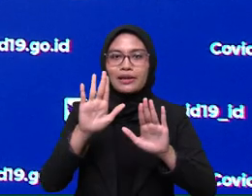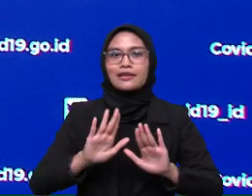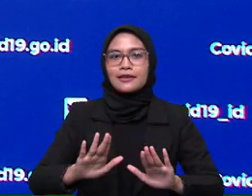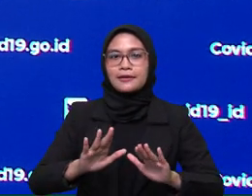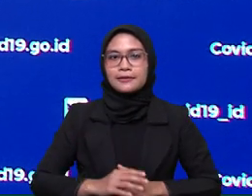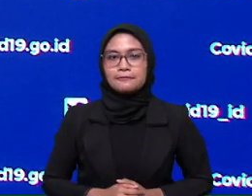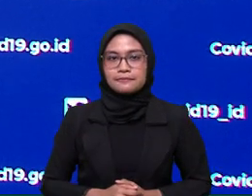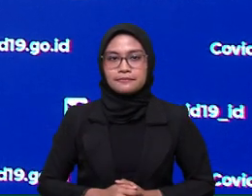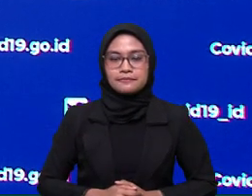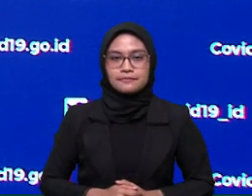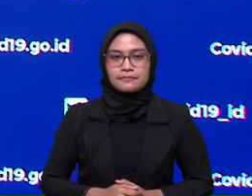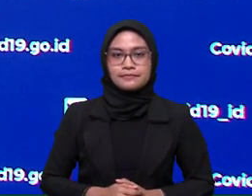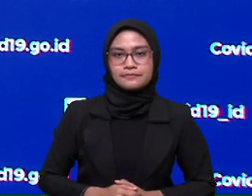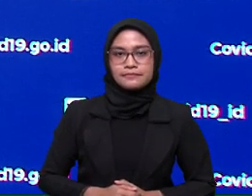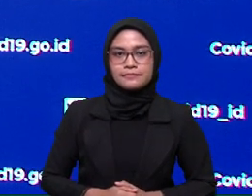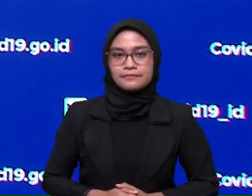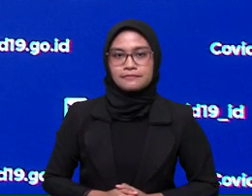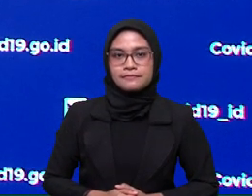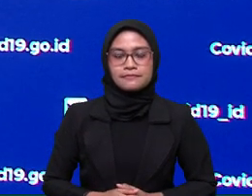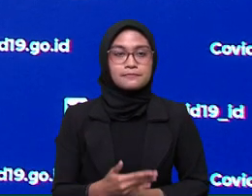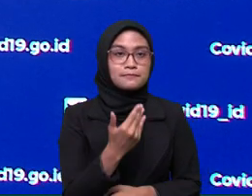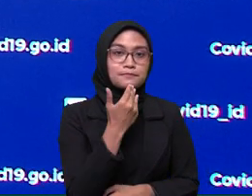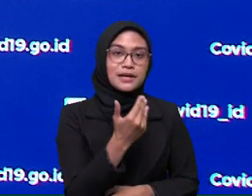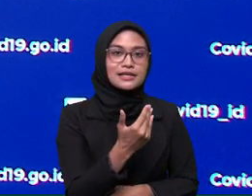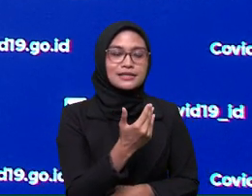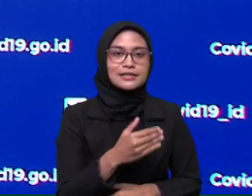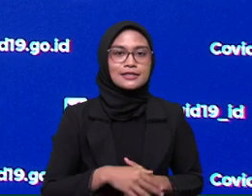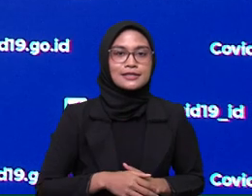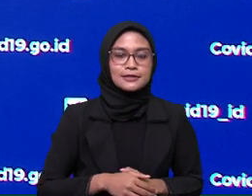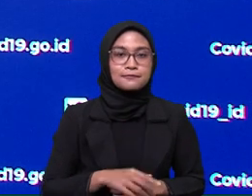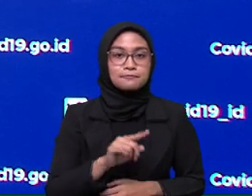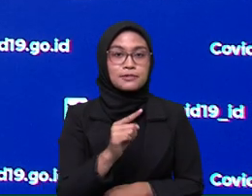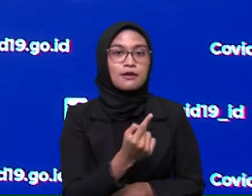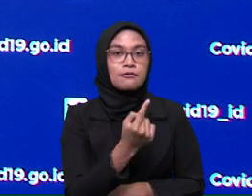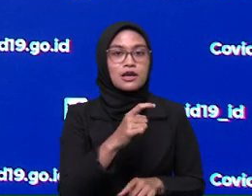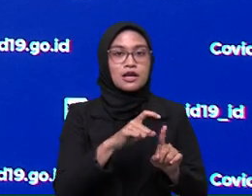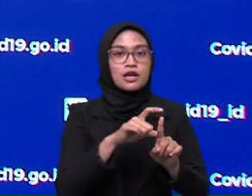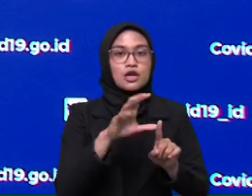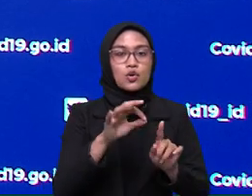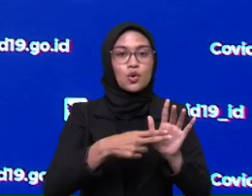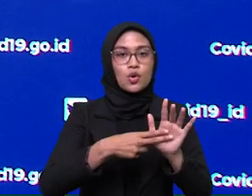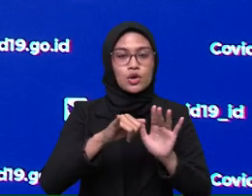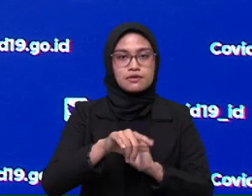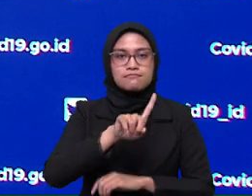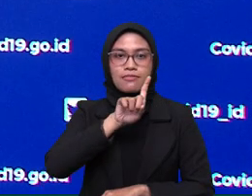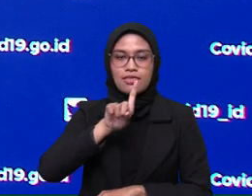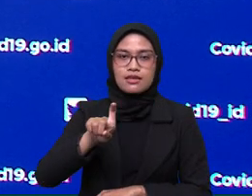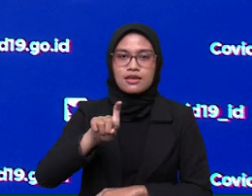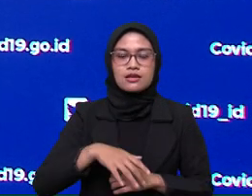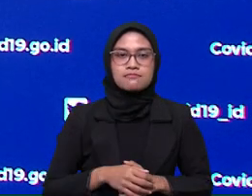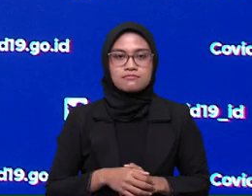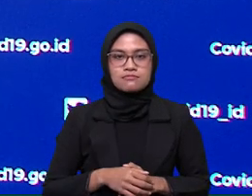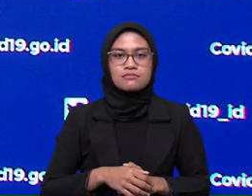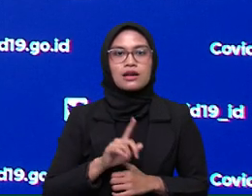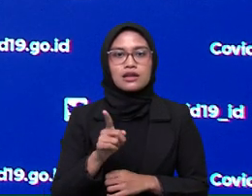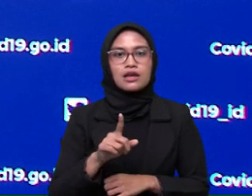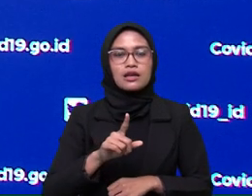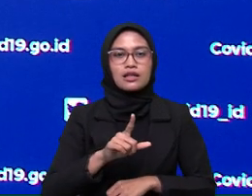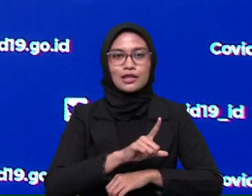kasih terima kasih prof.dr tanyaan pertama dari Doni bisnis Indonesia Fitri liputan6.com dan